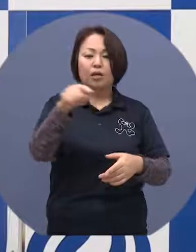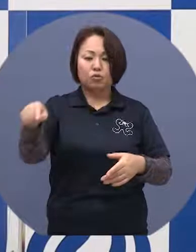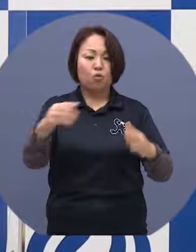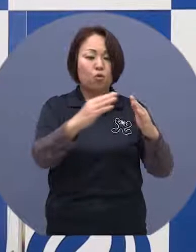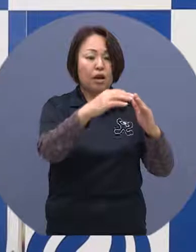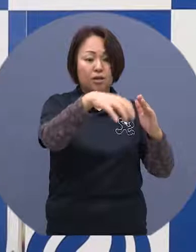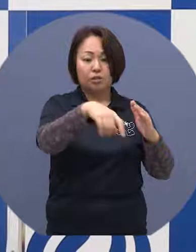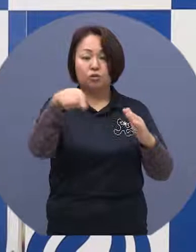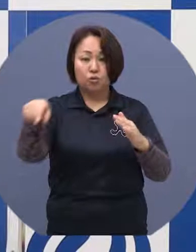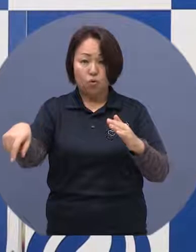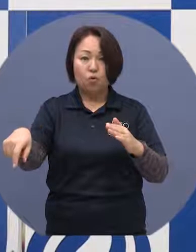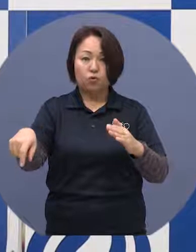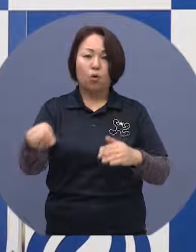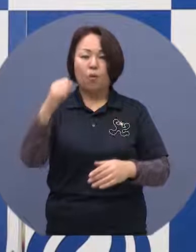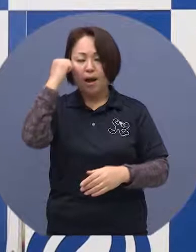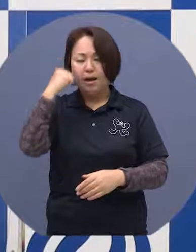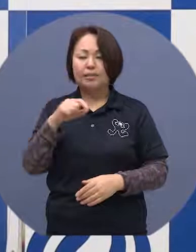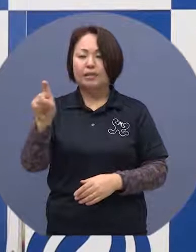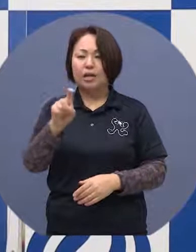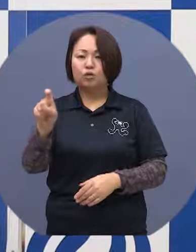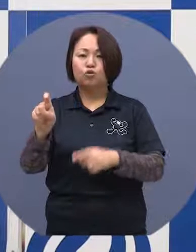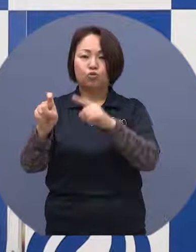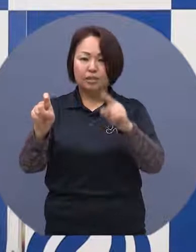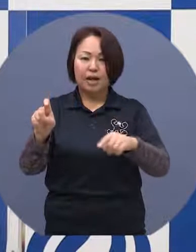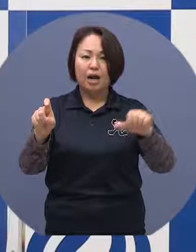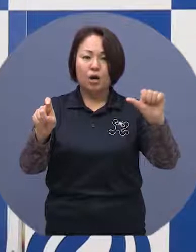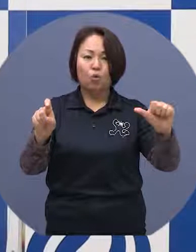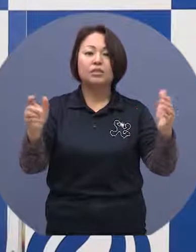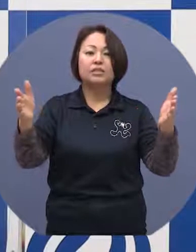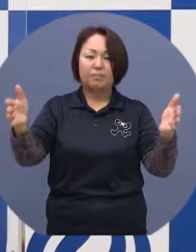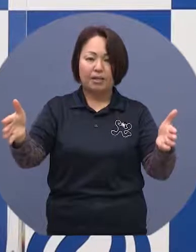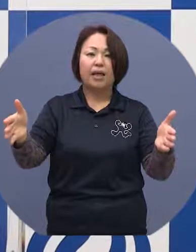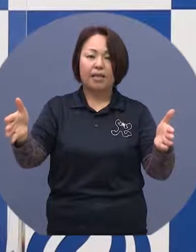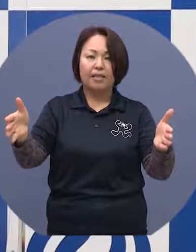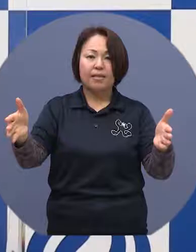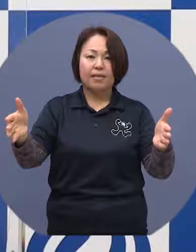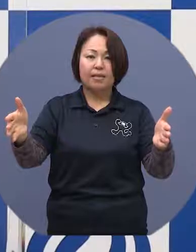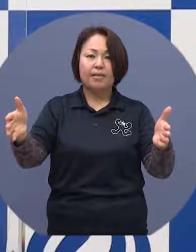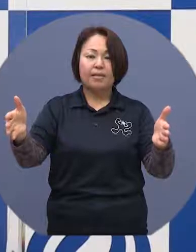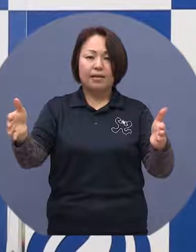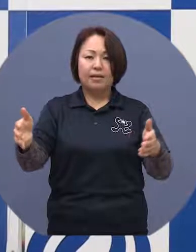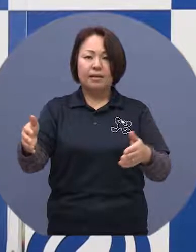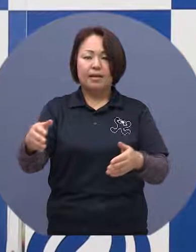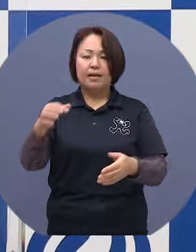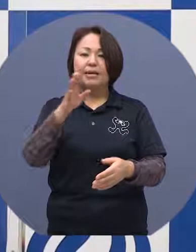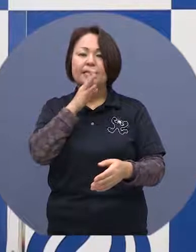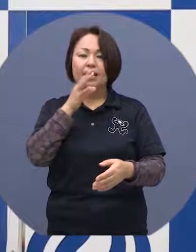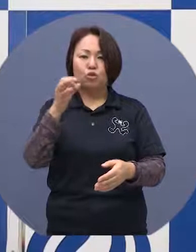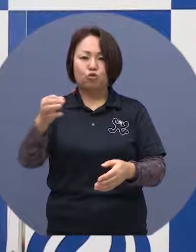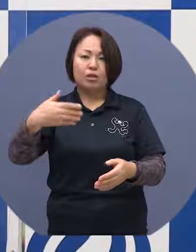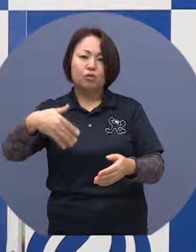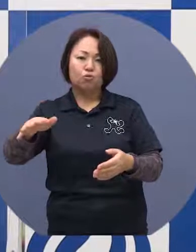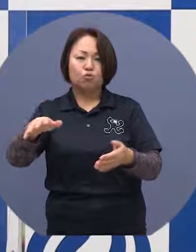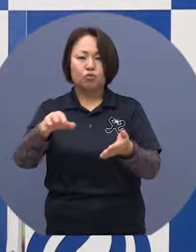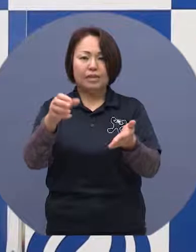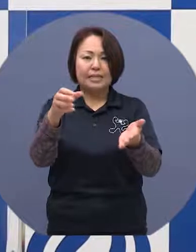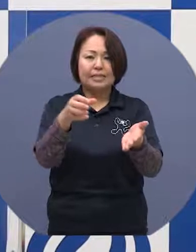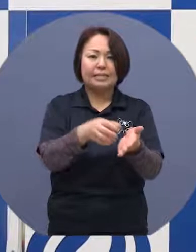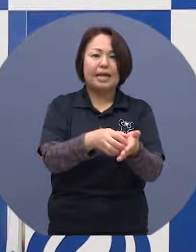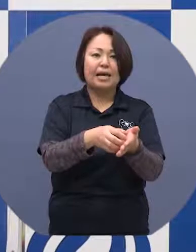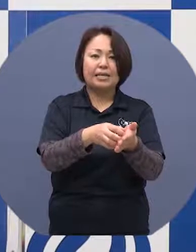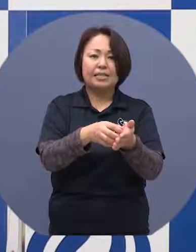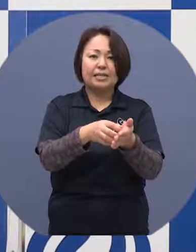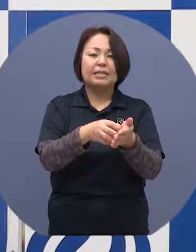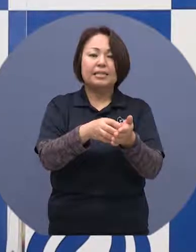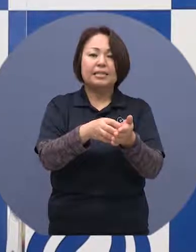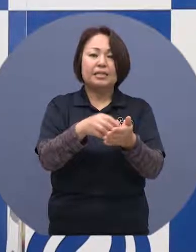まで相談を受け付けることにしておりますまたのキャッシュレス決済ポイントの還元きゃっ成立決済